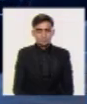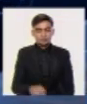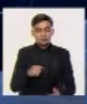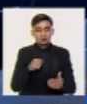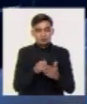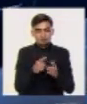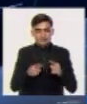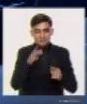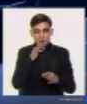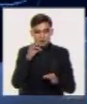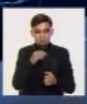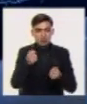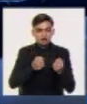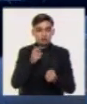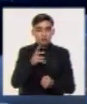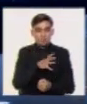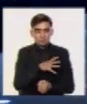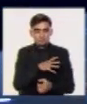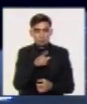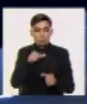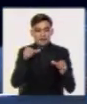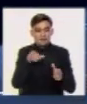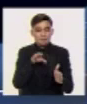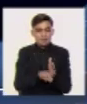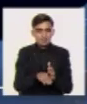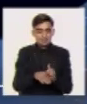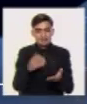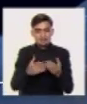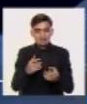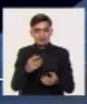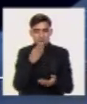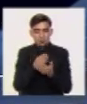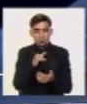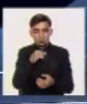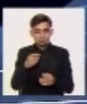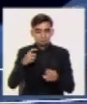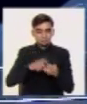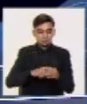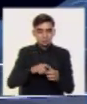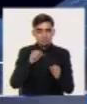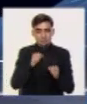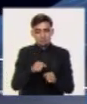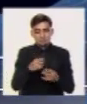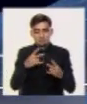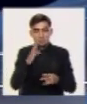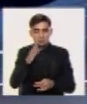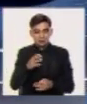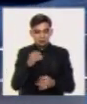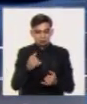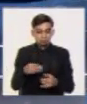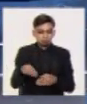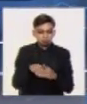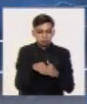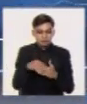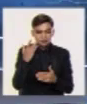Бұдан былай көлік тізгіндегендер жүргізуші куәлігі мен көлікті тіркеу құжатын өзімен бірге алып жүрмесе де болады. Дәл қазірден емес,